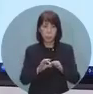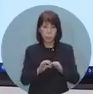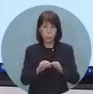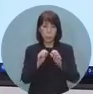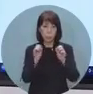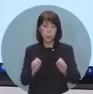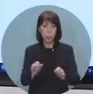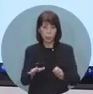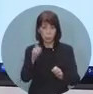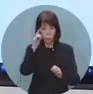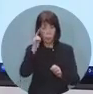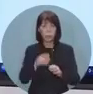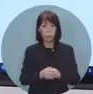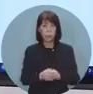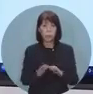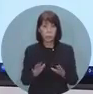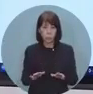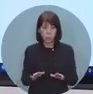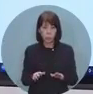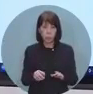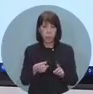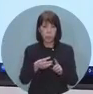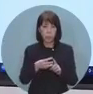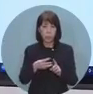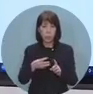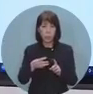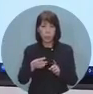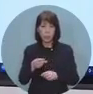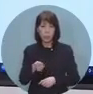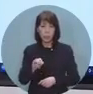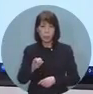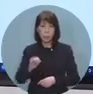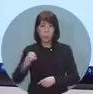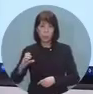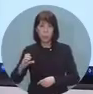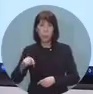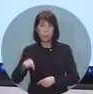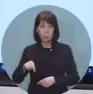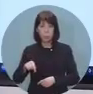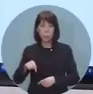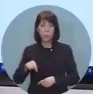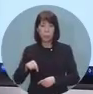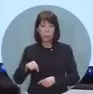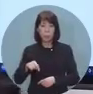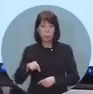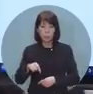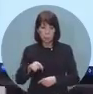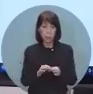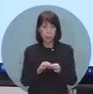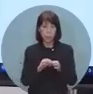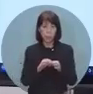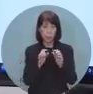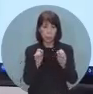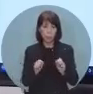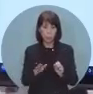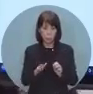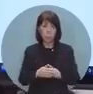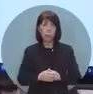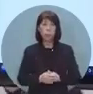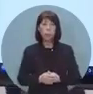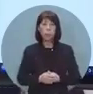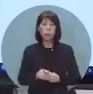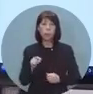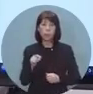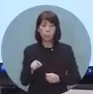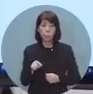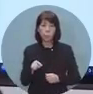まずですねあの現時点でえそのBbyCについてえま非常に1ギリギリな時点であるということを指摘したいと思いますえそもそもはですねえ